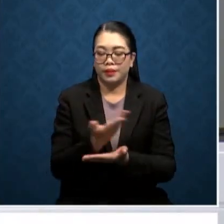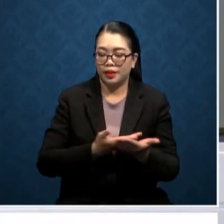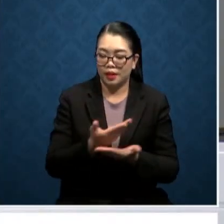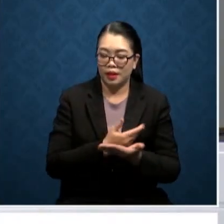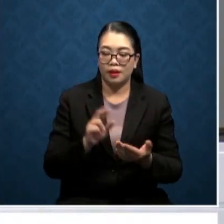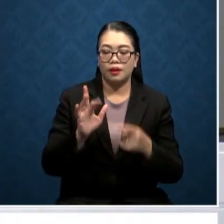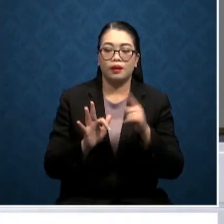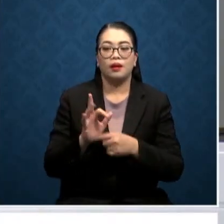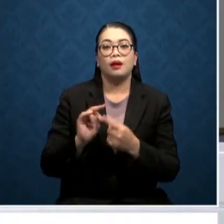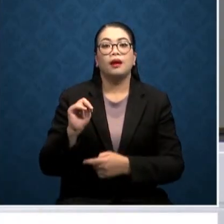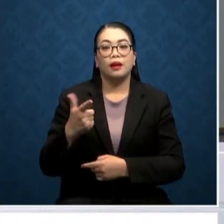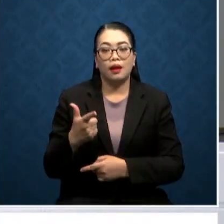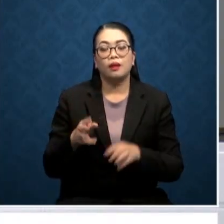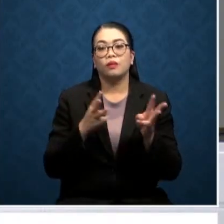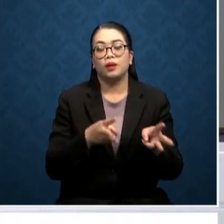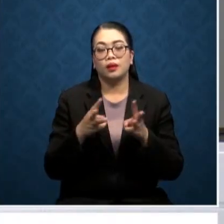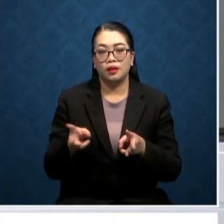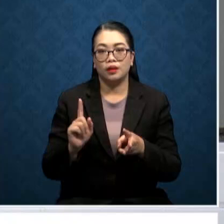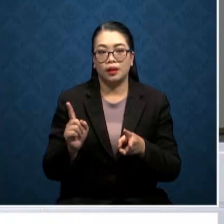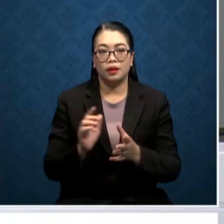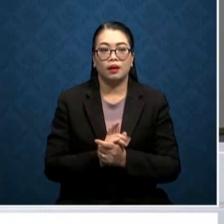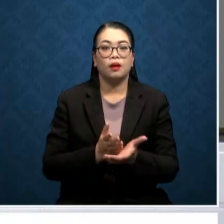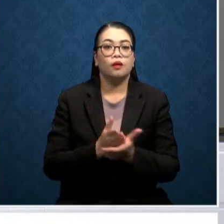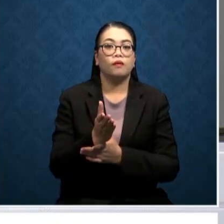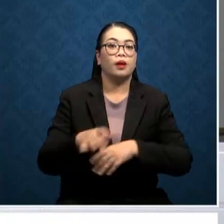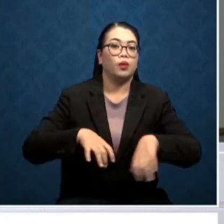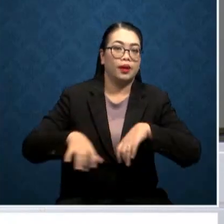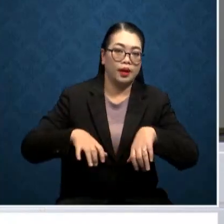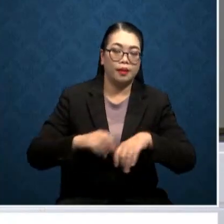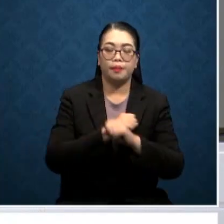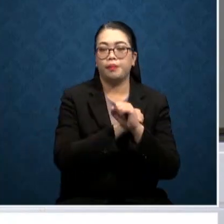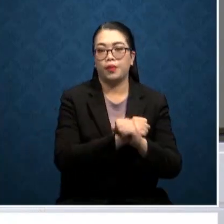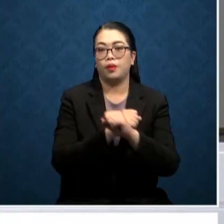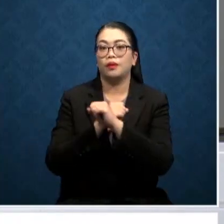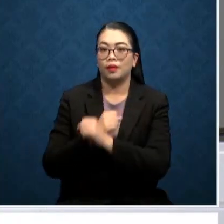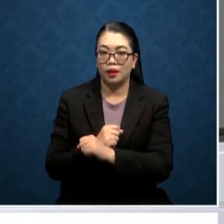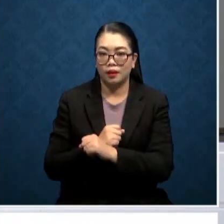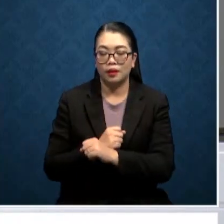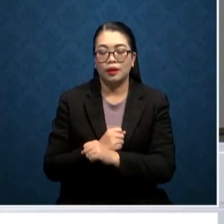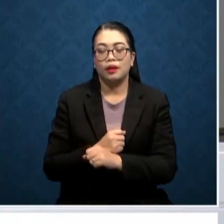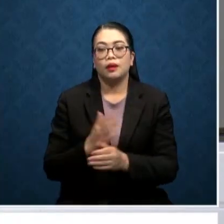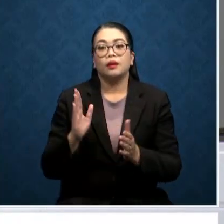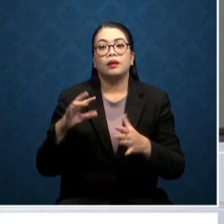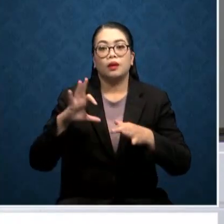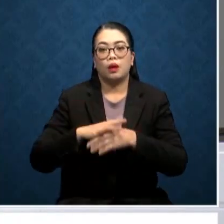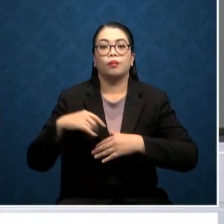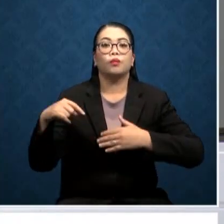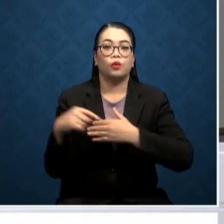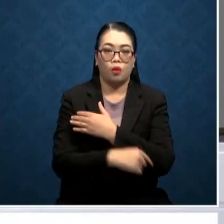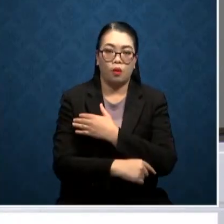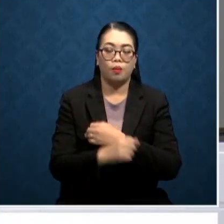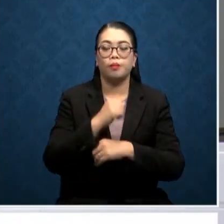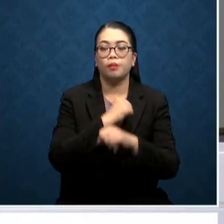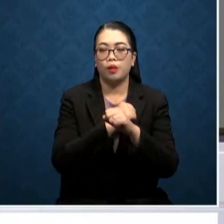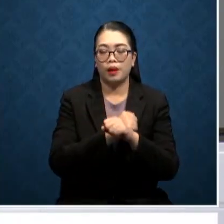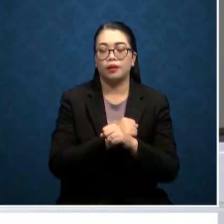ญัติมาตรการป้องของฝ่ายบริหารในการป้องกันและปราบปรามการทุจริตฉบับที่พ.ศ.